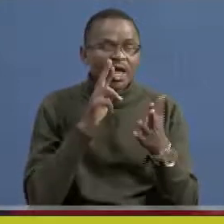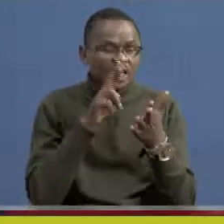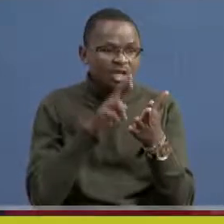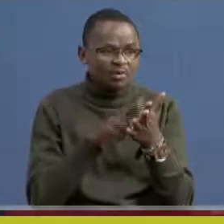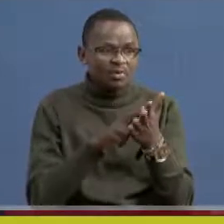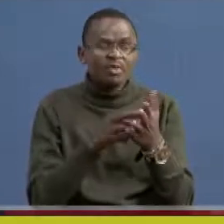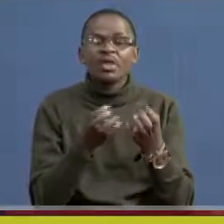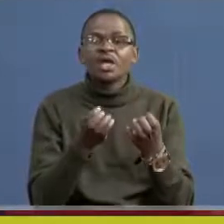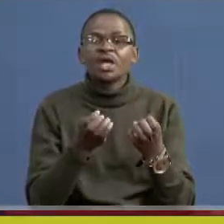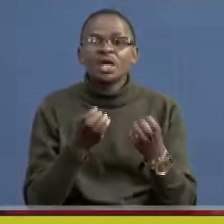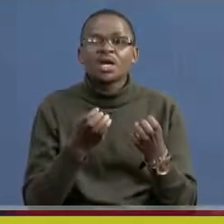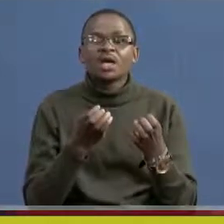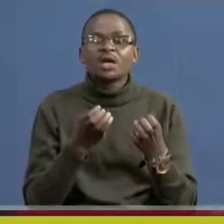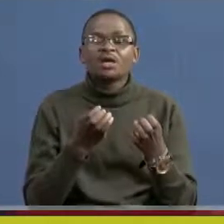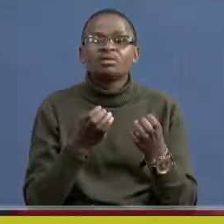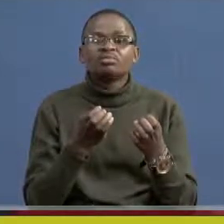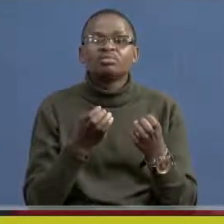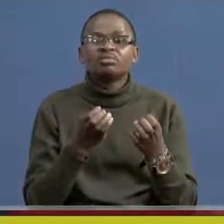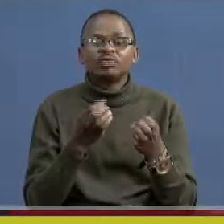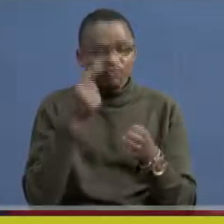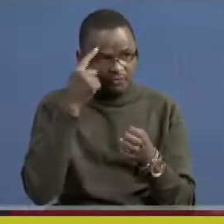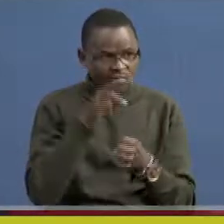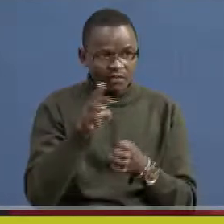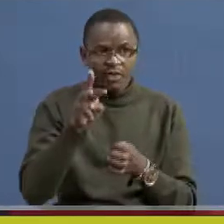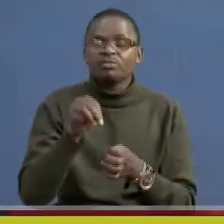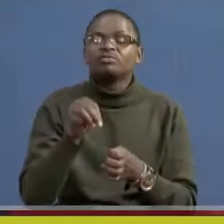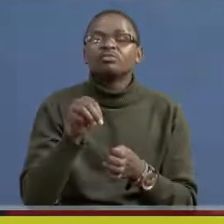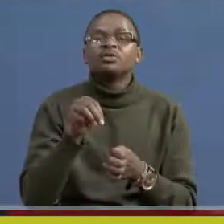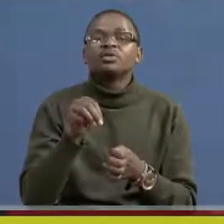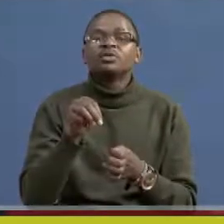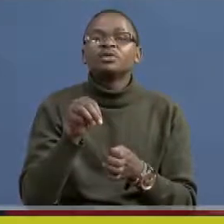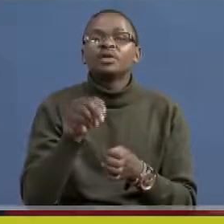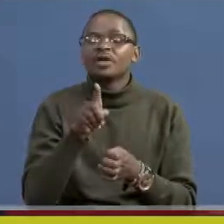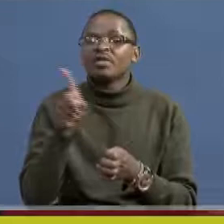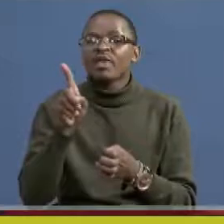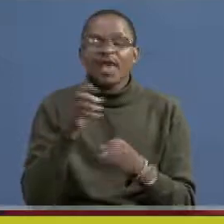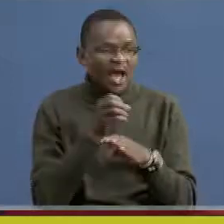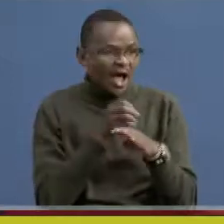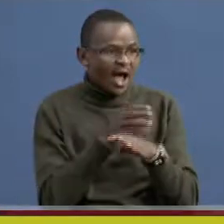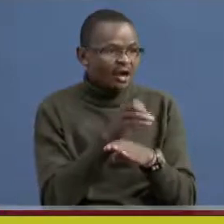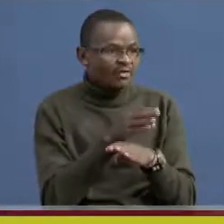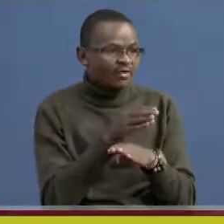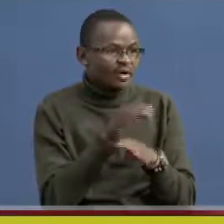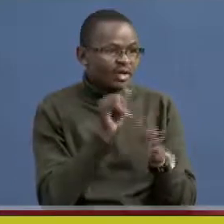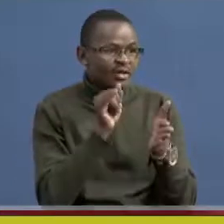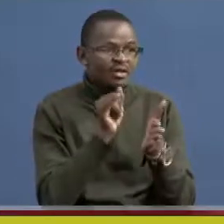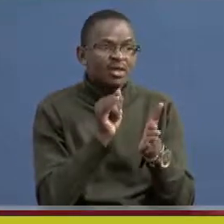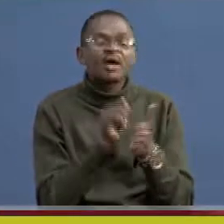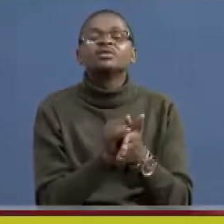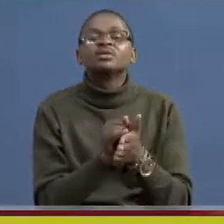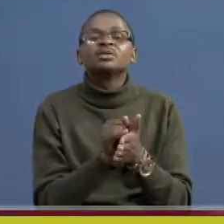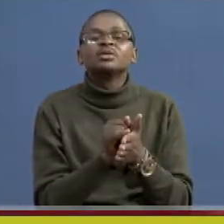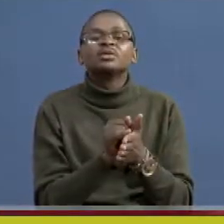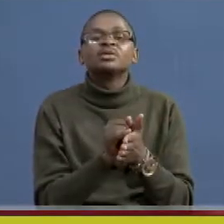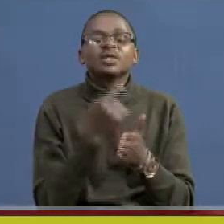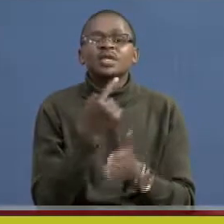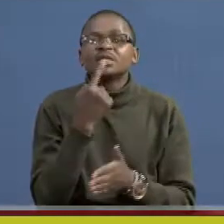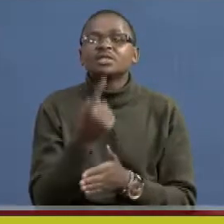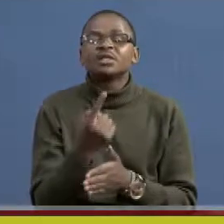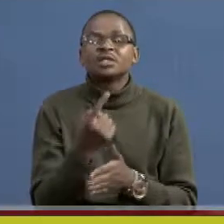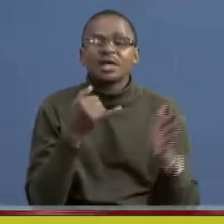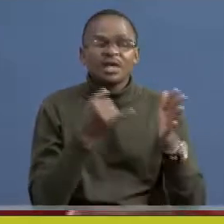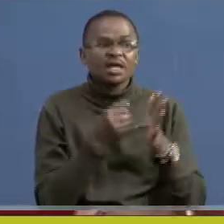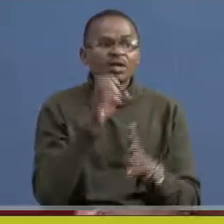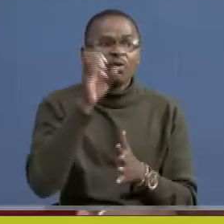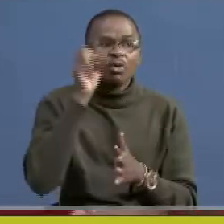they needed not be for them. They advised that, what was the statement? They had said it